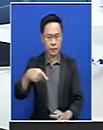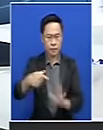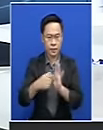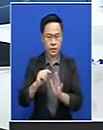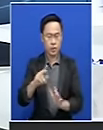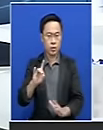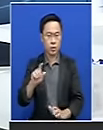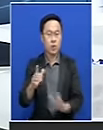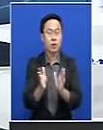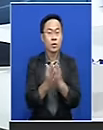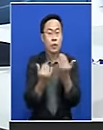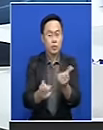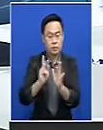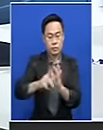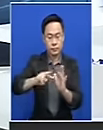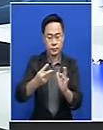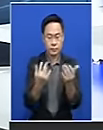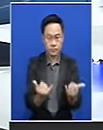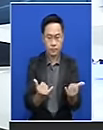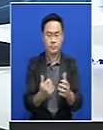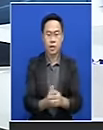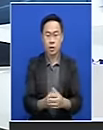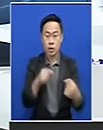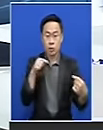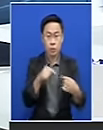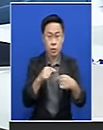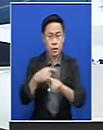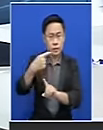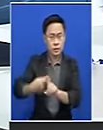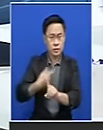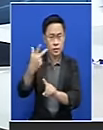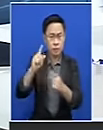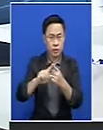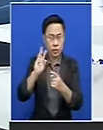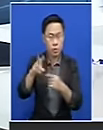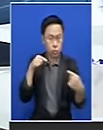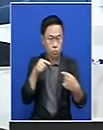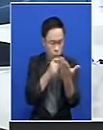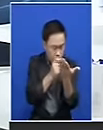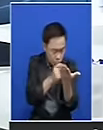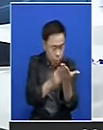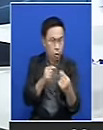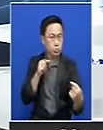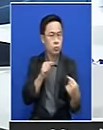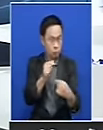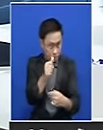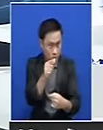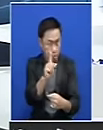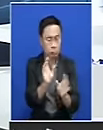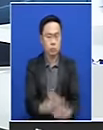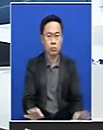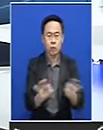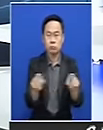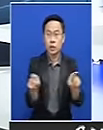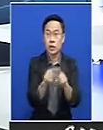คุณภัยวันแสงสุนทรครับ ครับพูดกันถึงวันที่6มีนานะครับเป็นวันสำคัญทางโหราศาสตร์เหมือนกันคุณอัศวิน ครับ อย่างที่คุณผู้ชมได้ทราบ